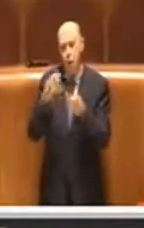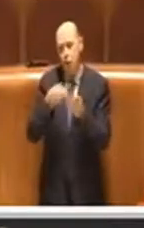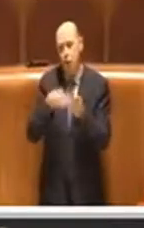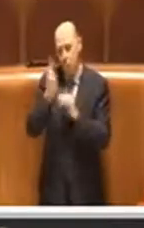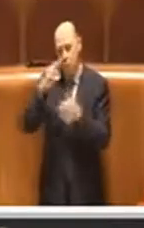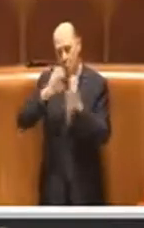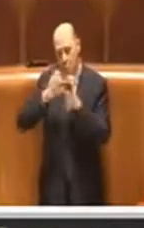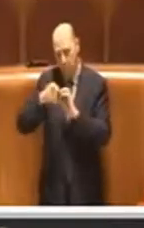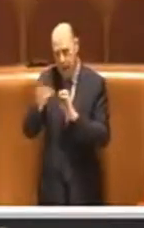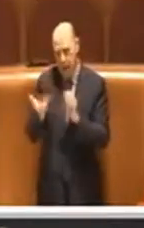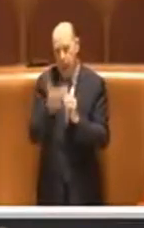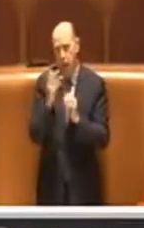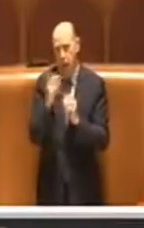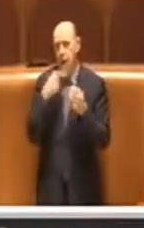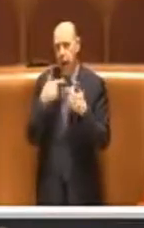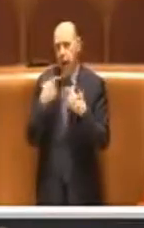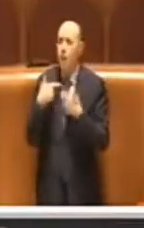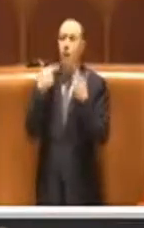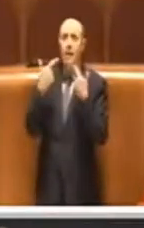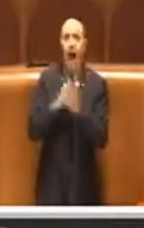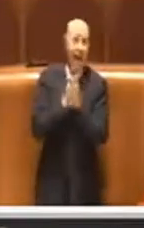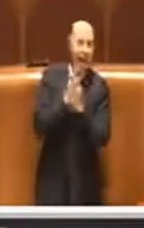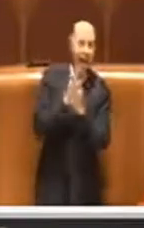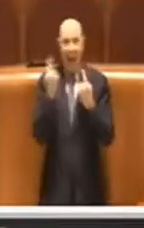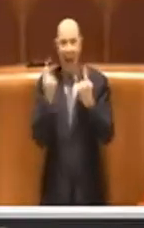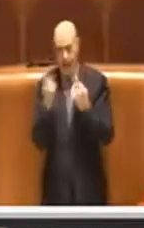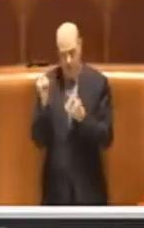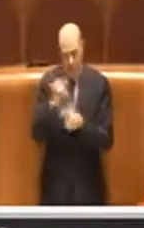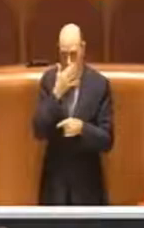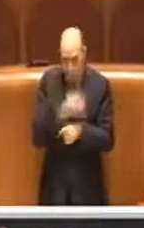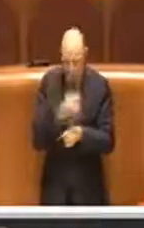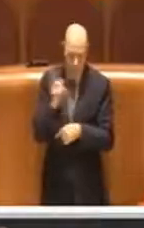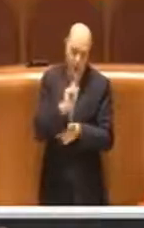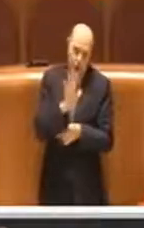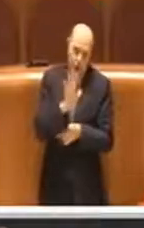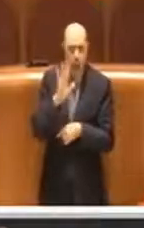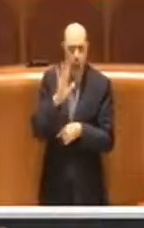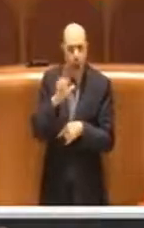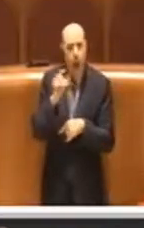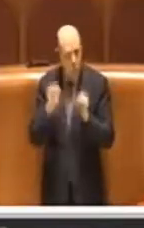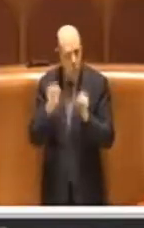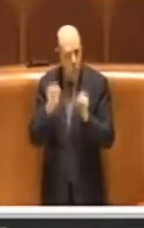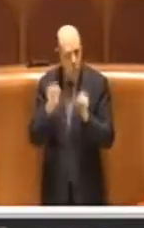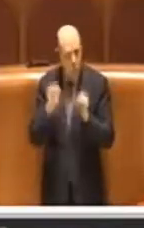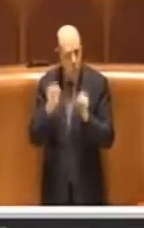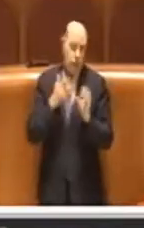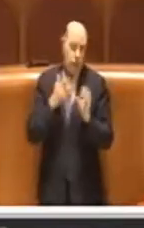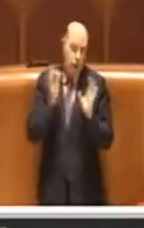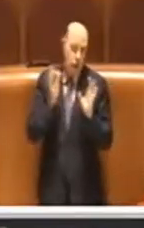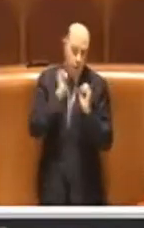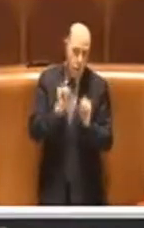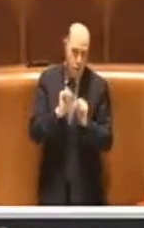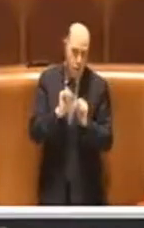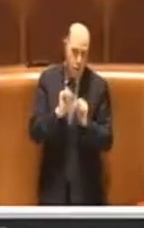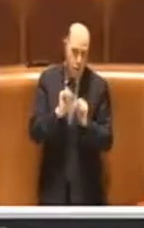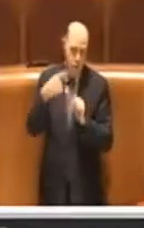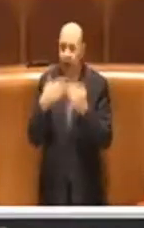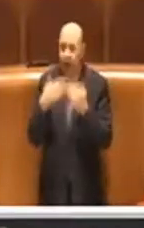voglio ingenerare false aspettative, però sicuramente le possibilità ci sono. Grazie Presidente, grazie a tutti.